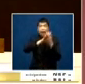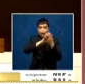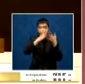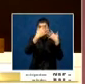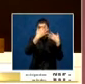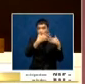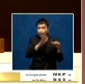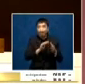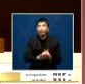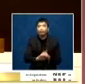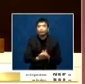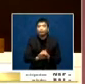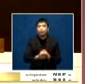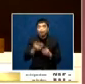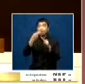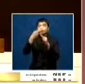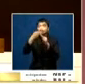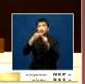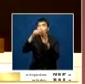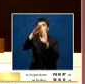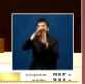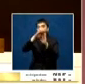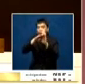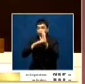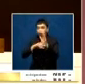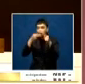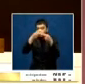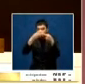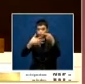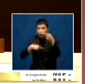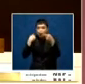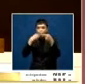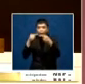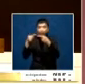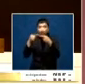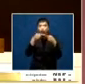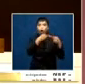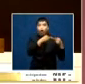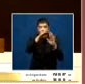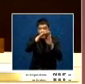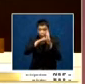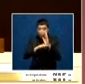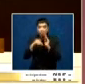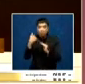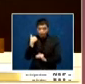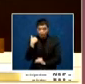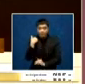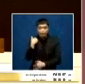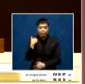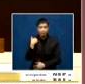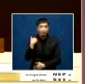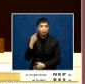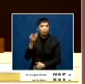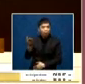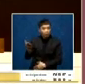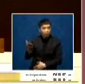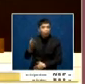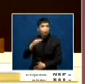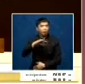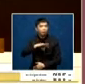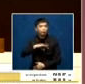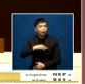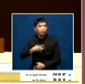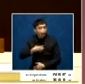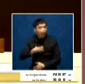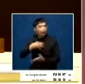112วันนี้มันก็คือแบบมันจะพลิกเหตุผลว่าไม่ใช่เรื่อง112นะ ครับ ไม่ใช่อ้างเรื่องสถาบันมาขวางพิธ